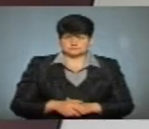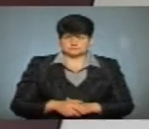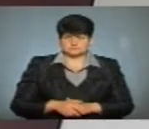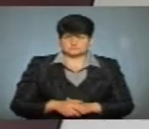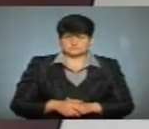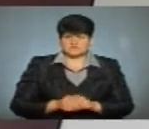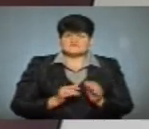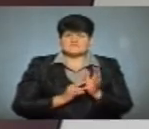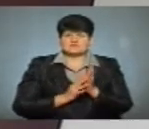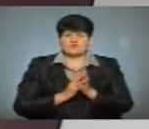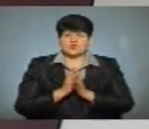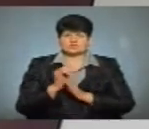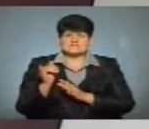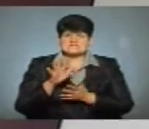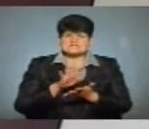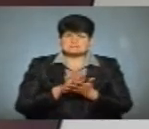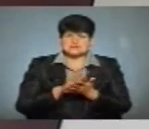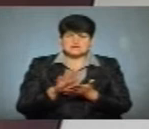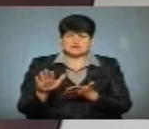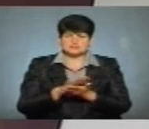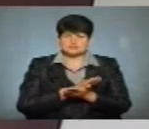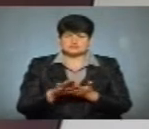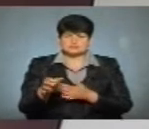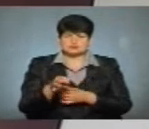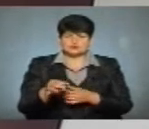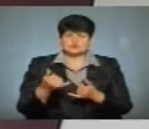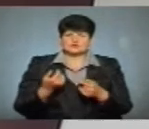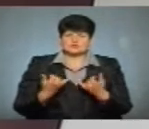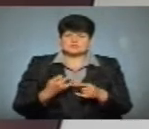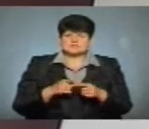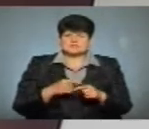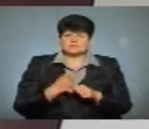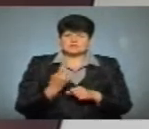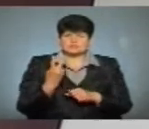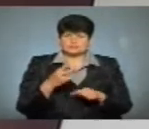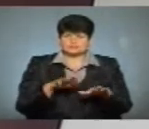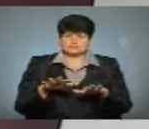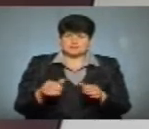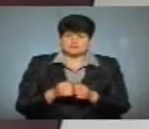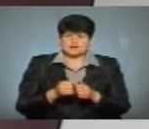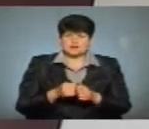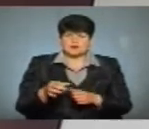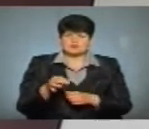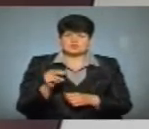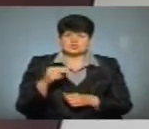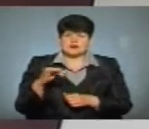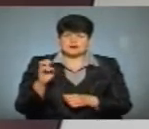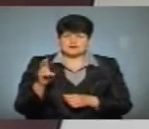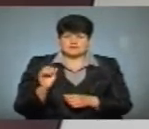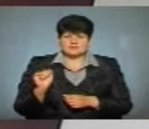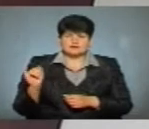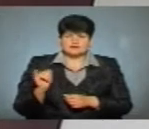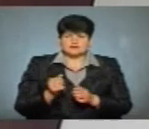Від водоростей і сміття очищують Тернопільський став. Сьогодні це робили на двох локаціях – поблизу острівка Чайка, що у парку Тараса Шевченка,